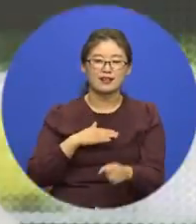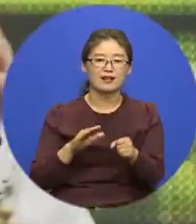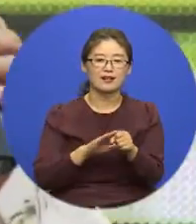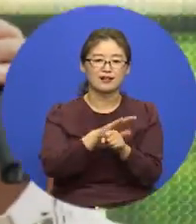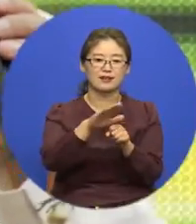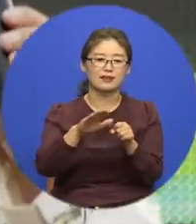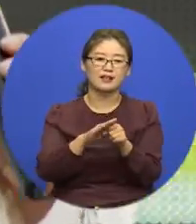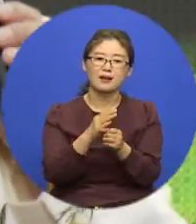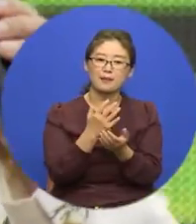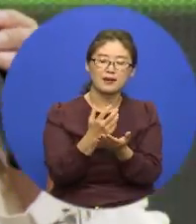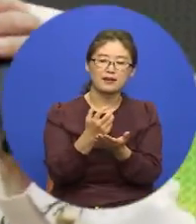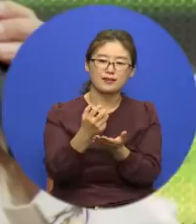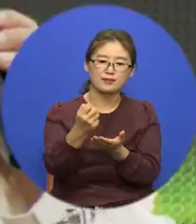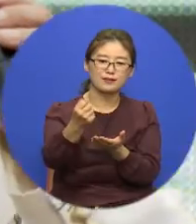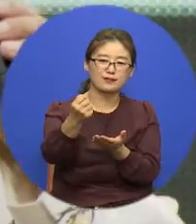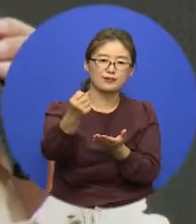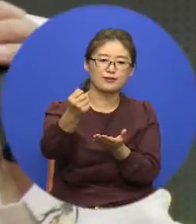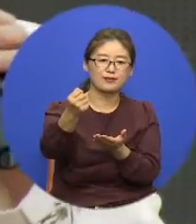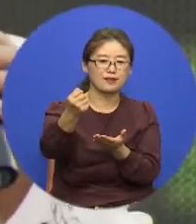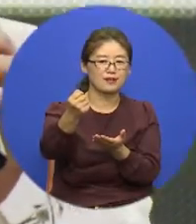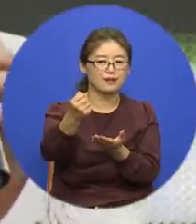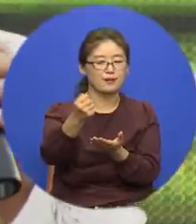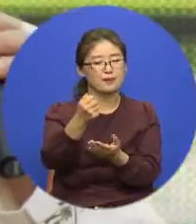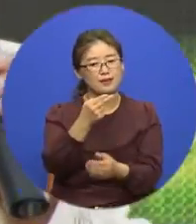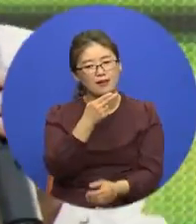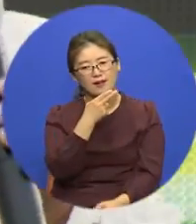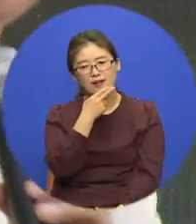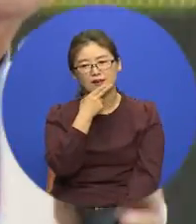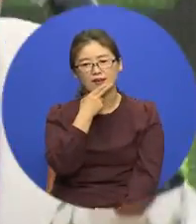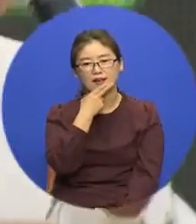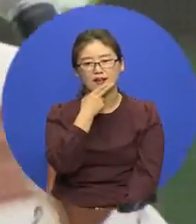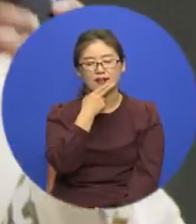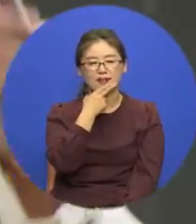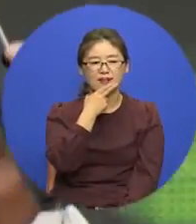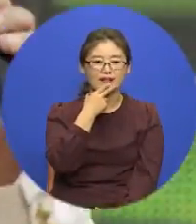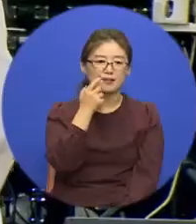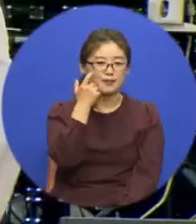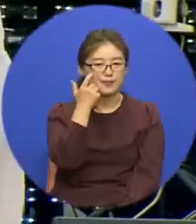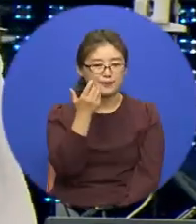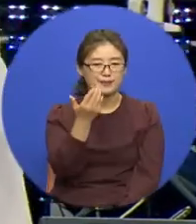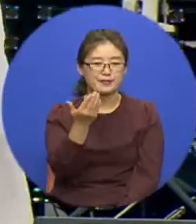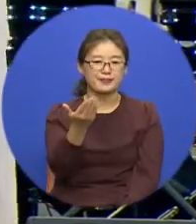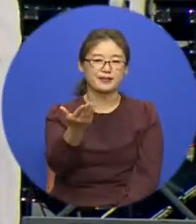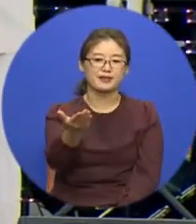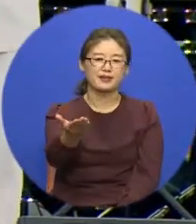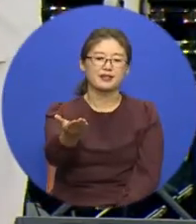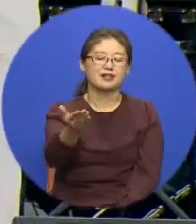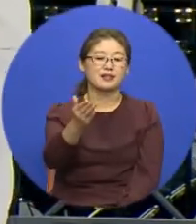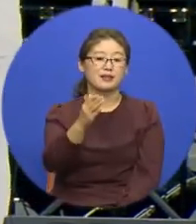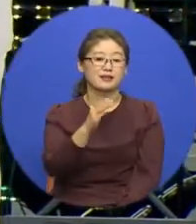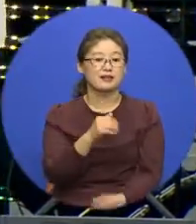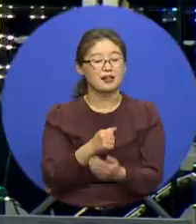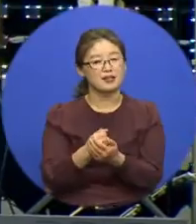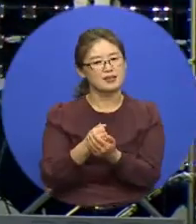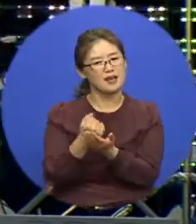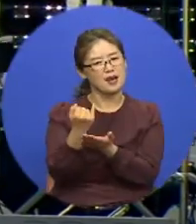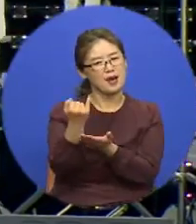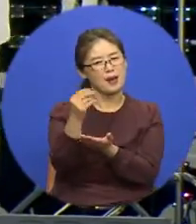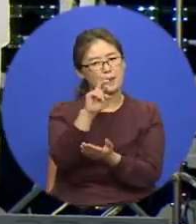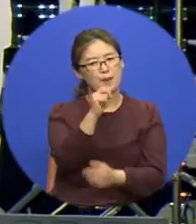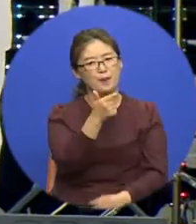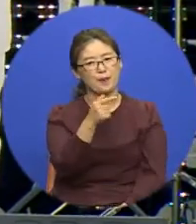나의 사랑을 받아줄 수가 없냐. 그대는 모나리자